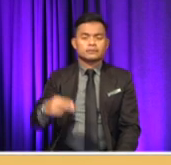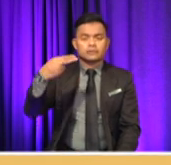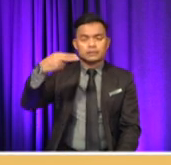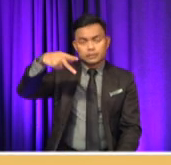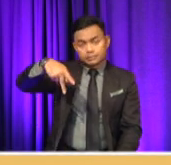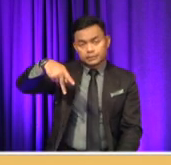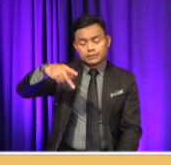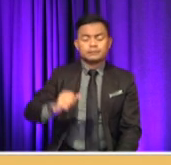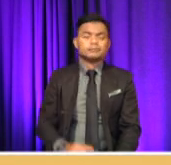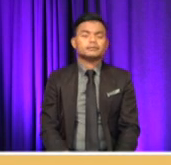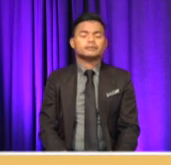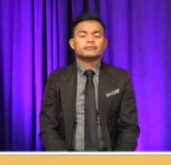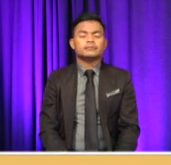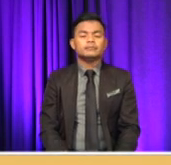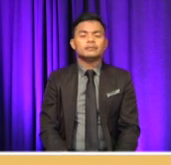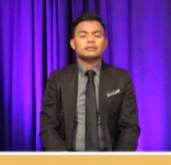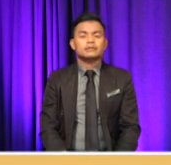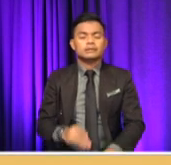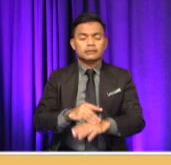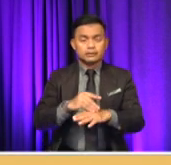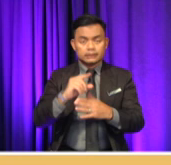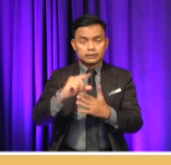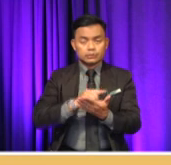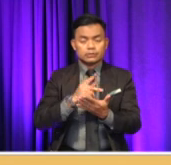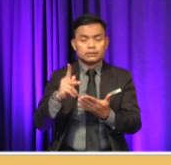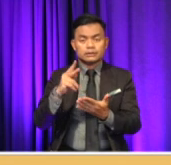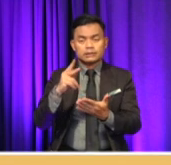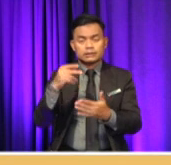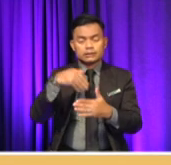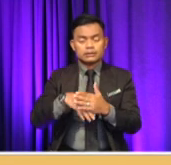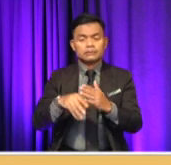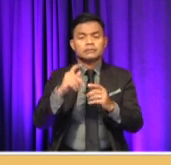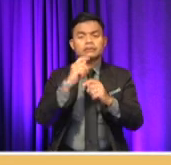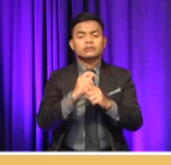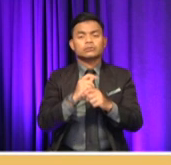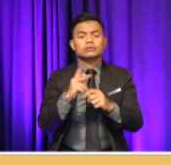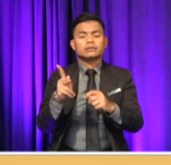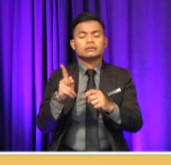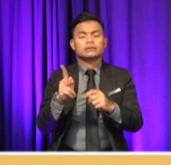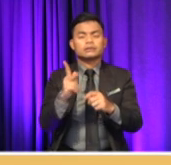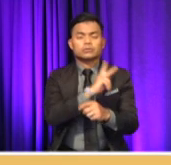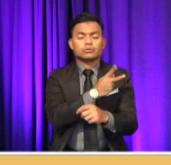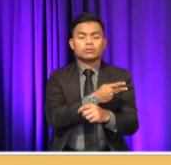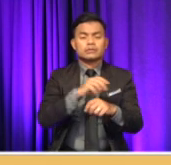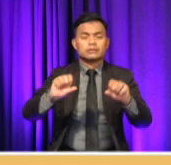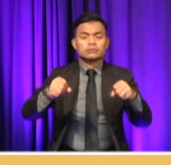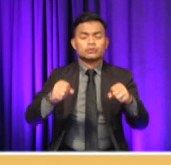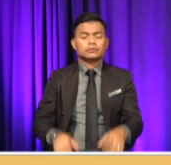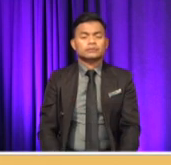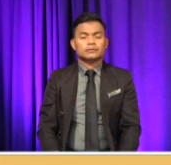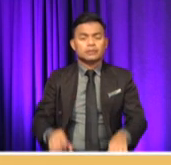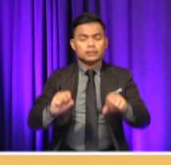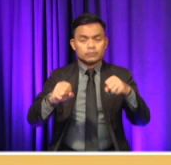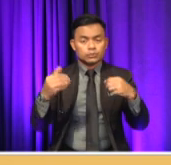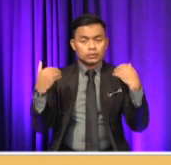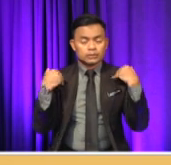juga digunakan dalam menentukan kuasa moto electric oke Oke moto mempunyai dua